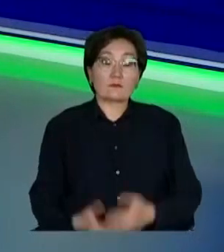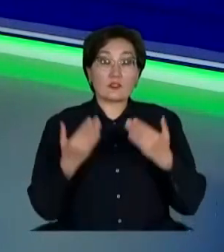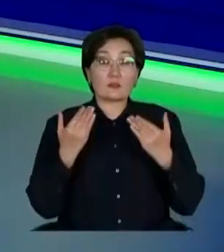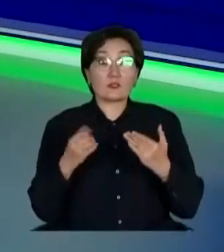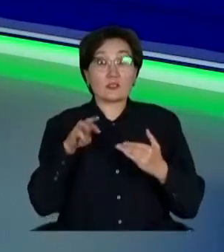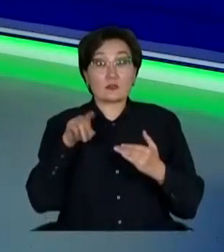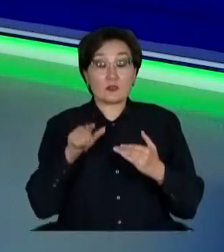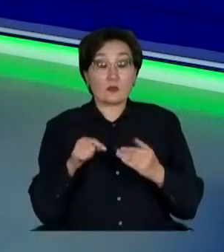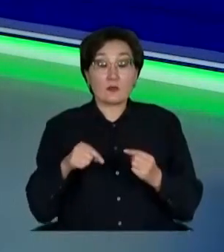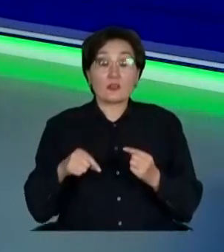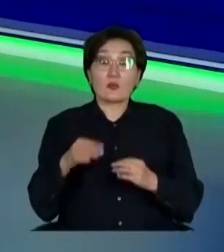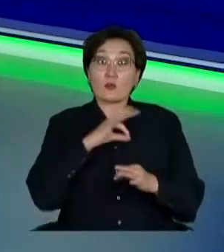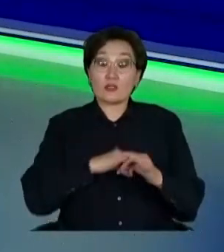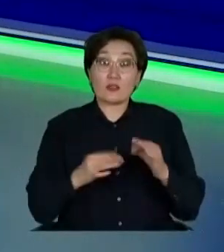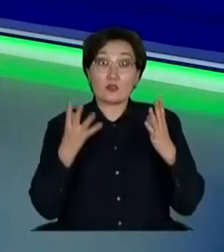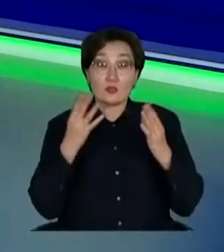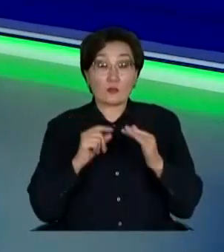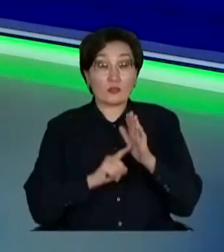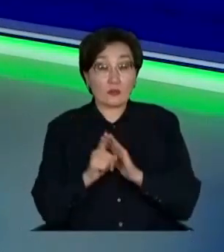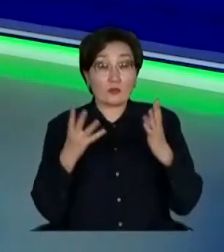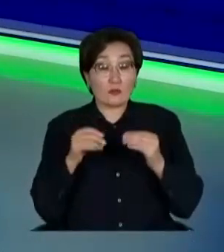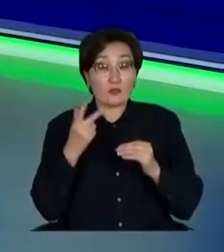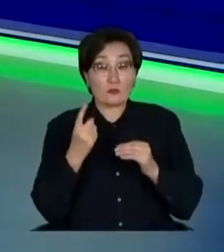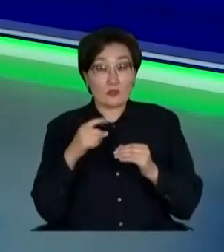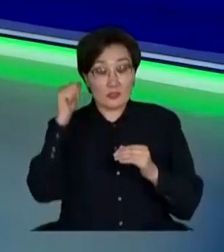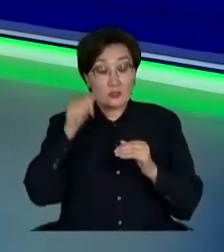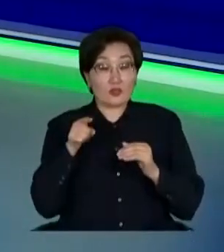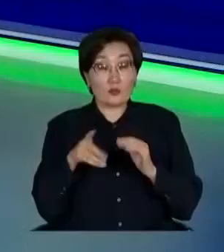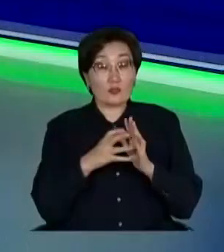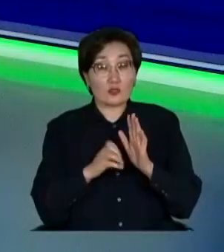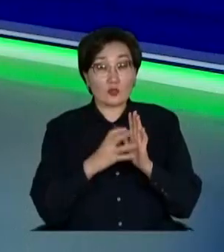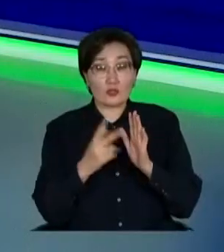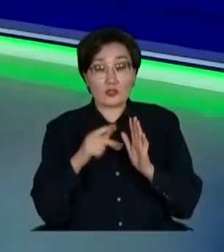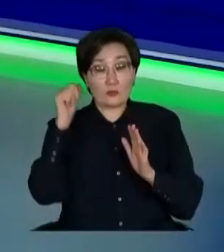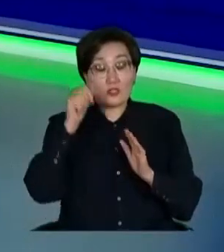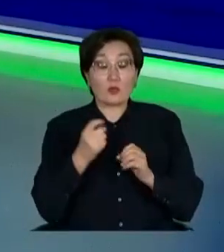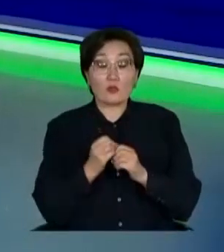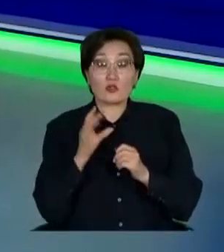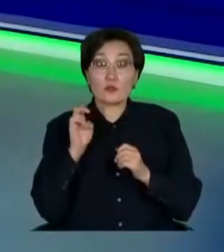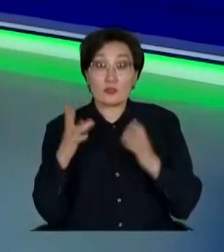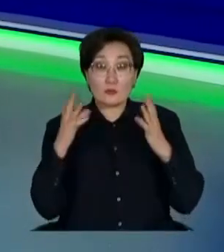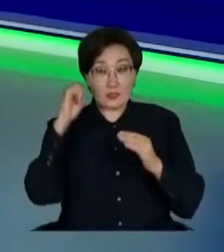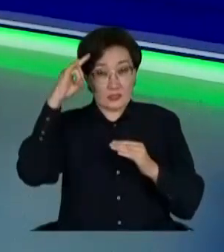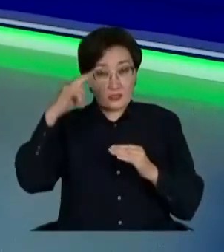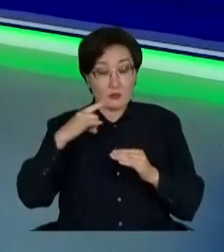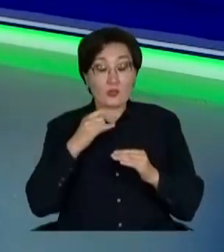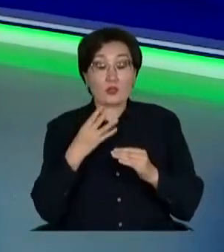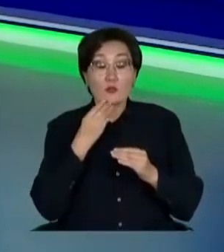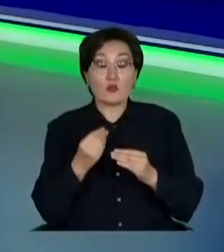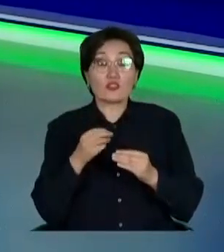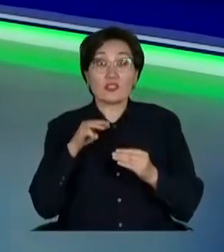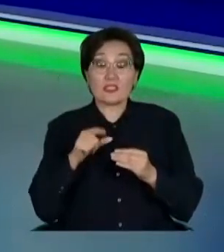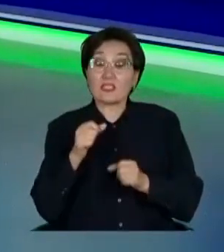Бүгін төл теңгеміздің айналымға енген күні. 31 жыл бұрын 1993 жылдың 15-ші қарашасында еліміз өз